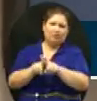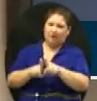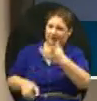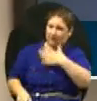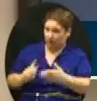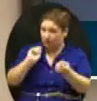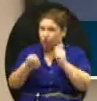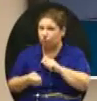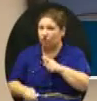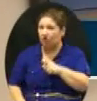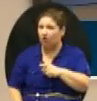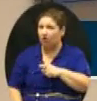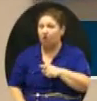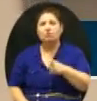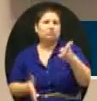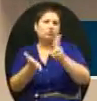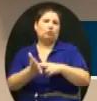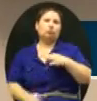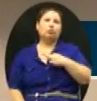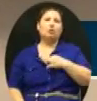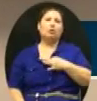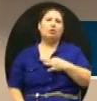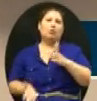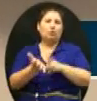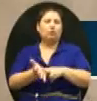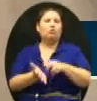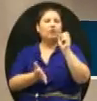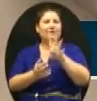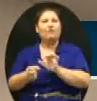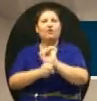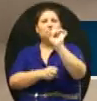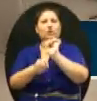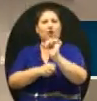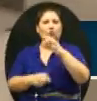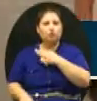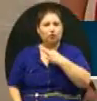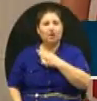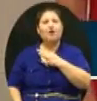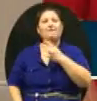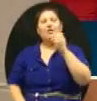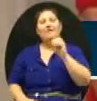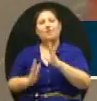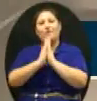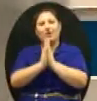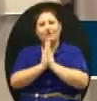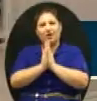מדבר. אז זה זכותי. זכותי לבוא ולטעון את הטענות שלי. זכותי לבוא ולבקש